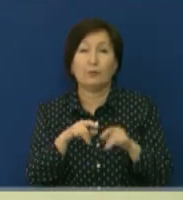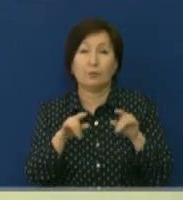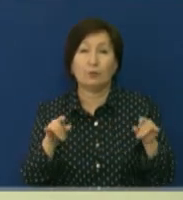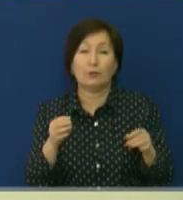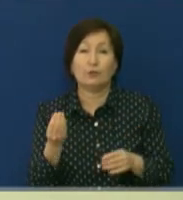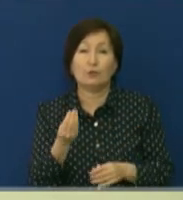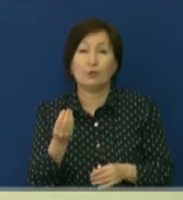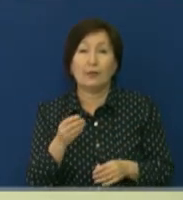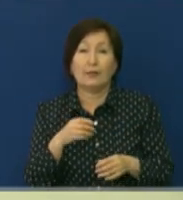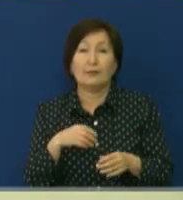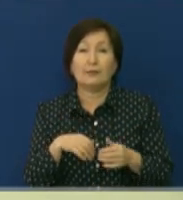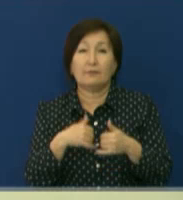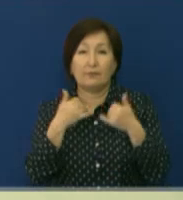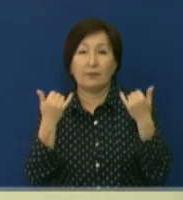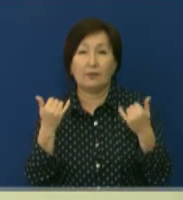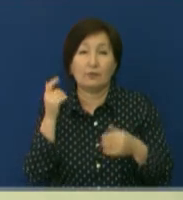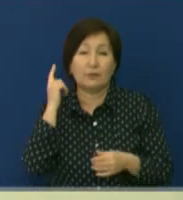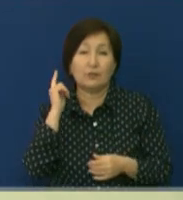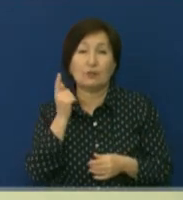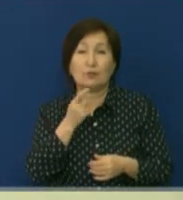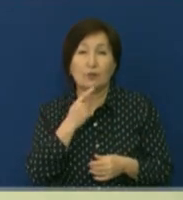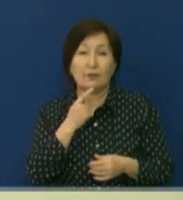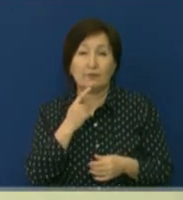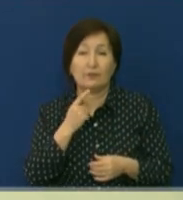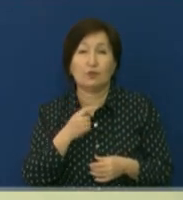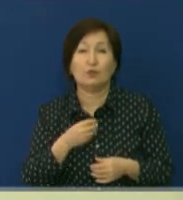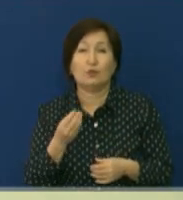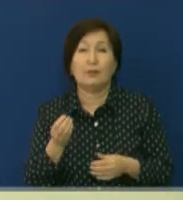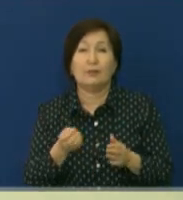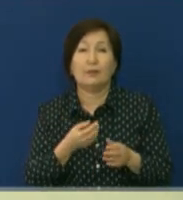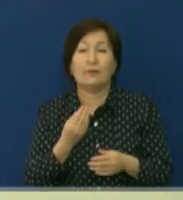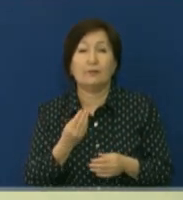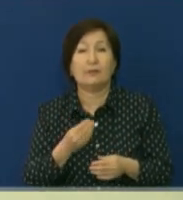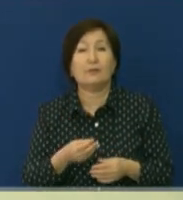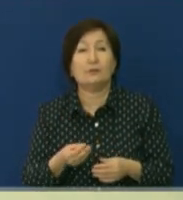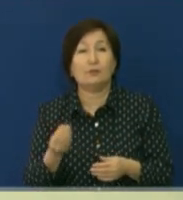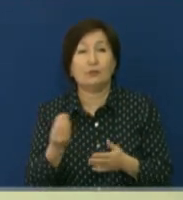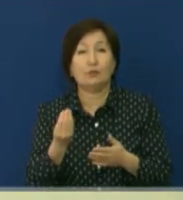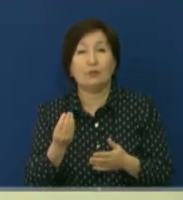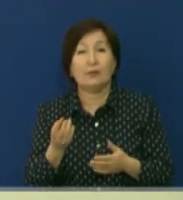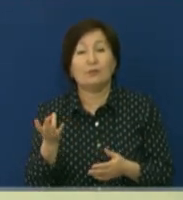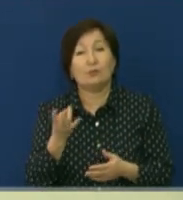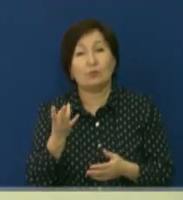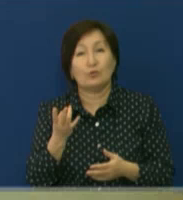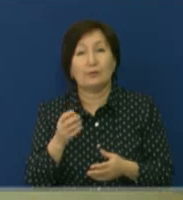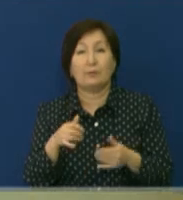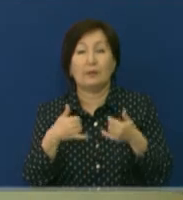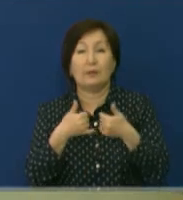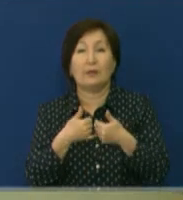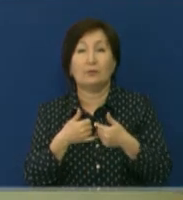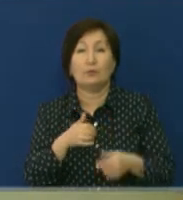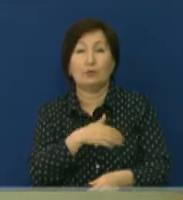интеллектуальные речи слуховые навыки то есть мы видим что это очень такой необходимый для нашей работы аппарат